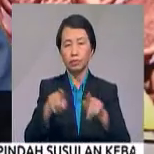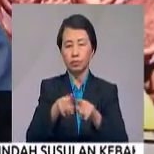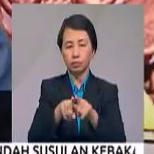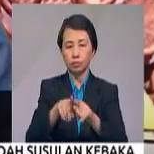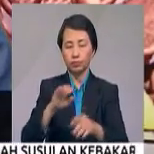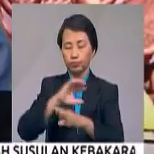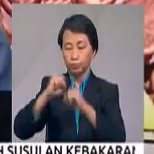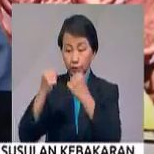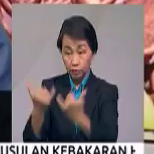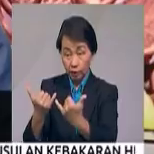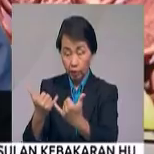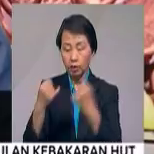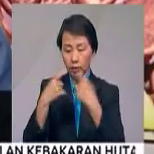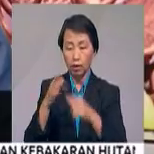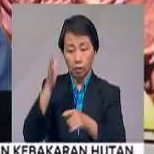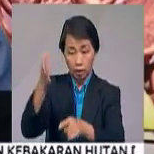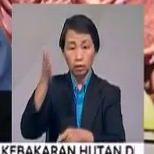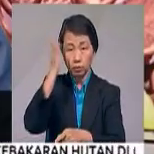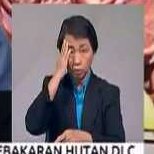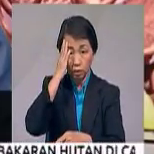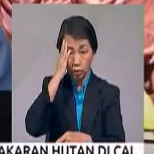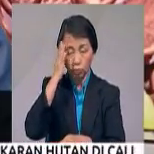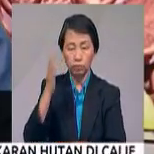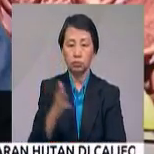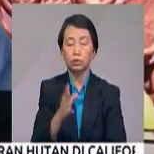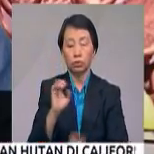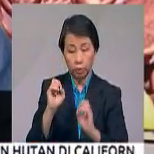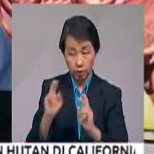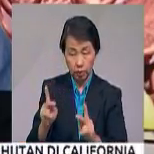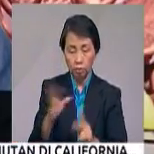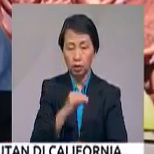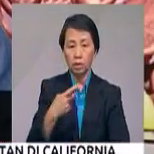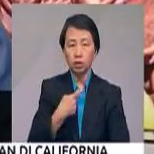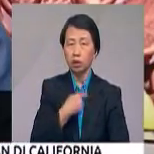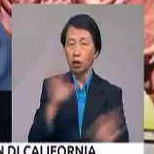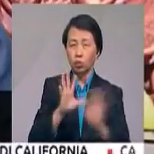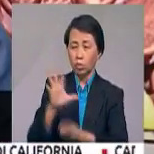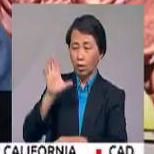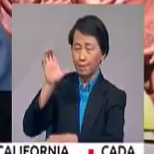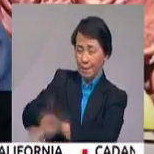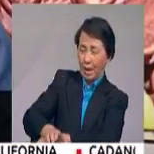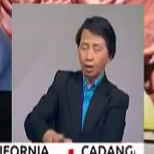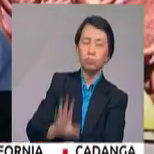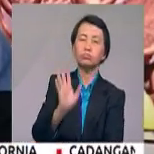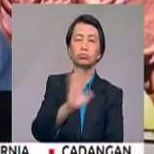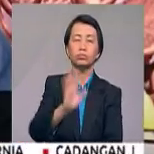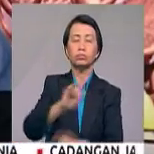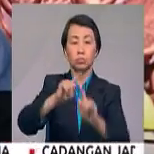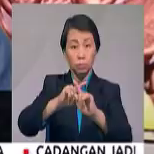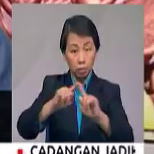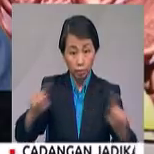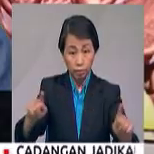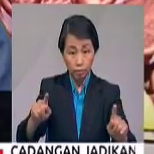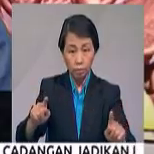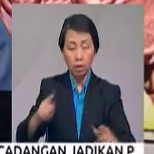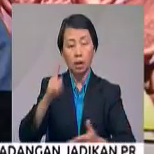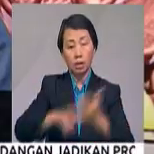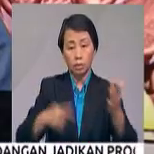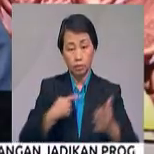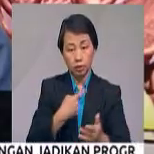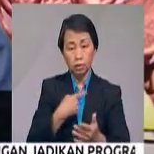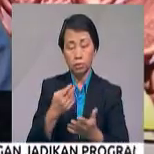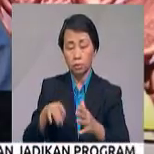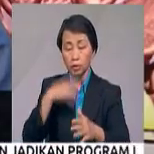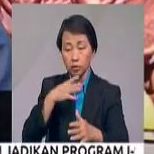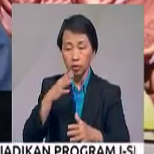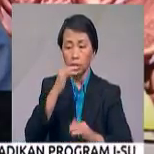syarikat, the companies will know how to handle it. All right? We are not forcing it upon them, but what we are trying to say is